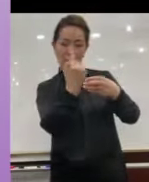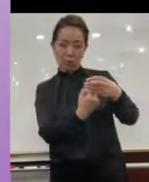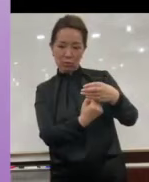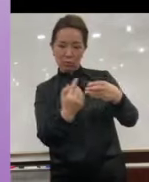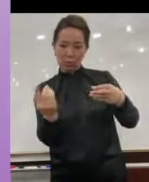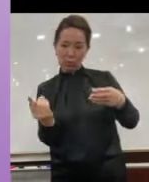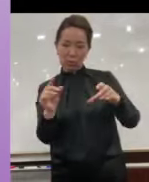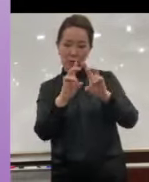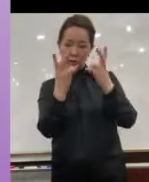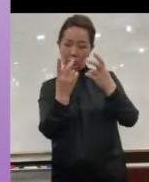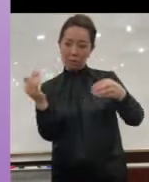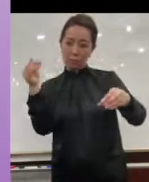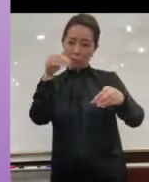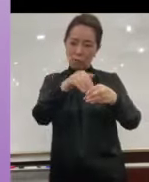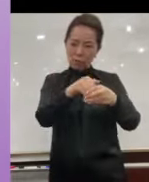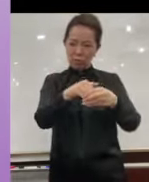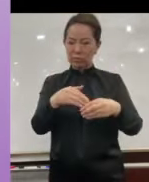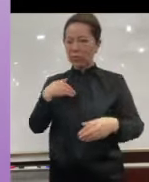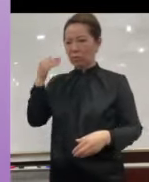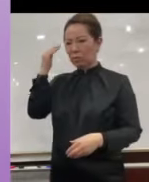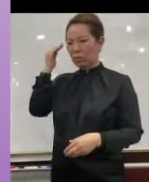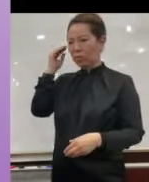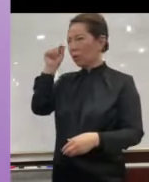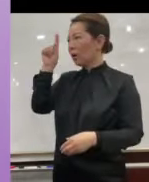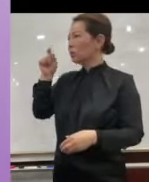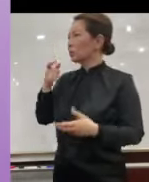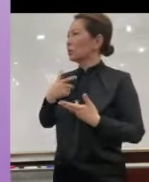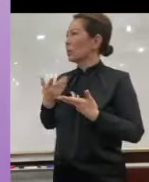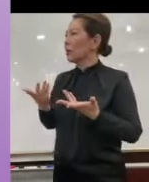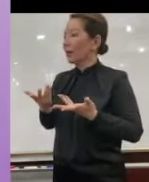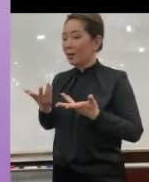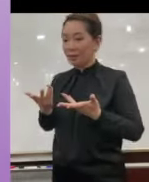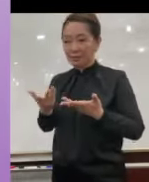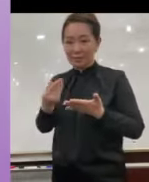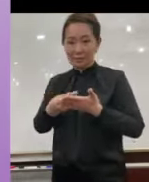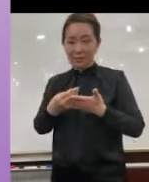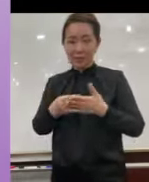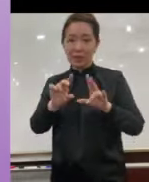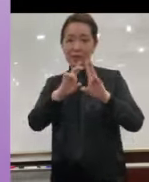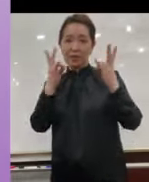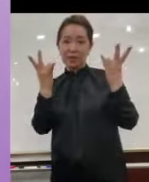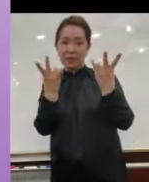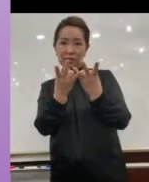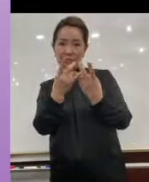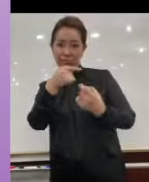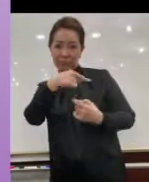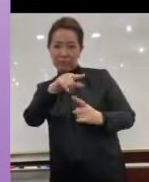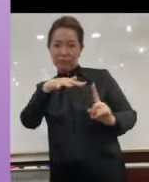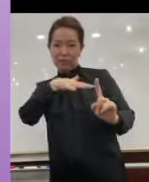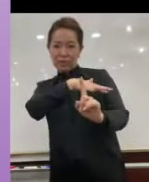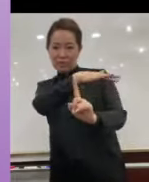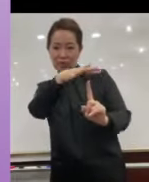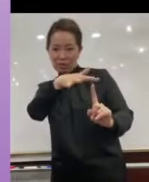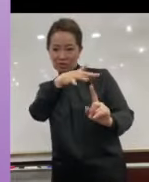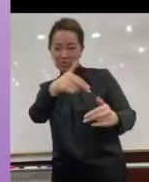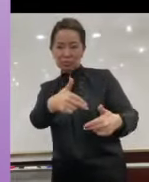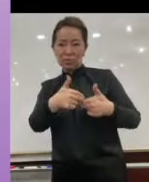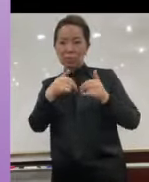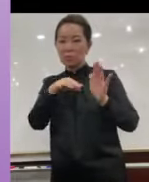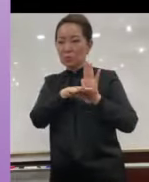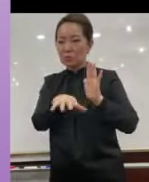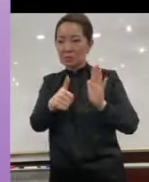вэ гэхээр жишээлбэл түрүүн би танилцуулсан байгаа тийм ээ нийгмийн орчин өөрөө хүртээмжгүй байгаа байдал тийм